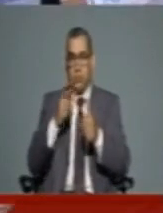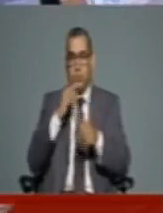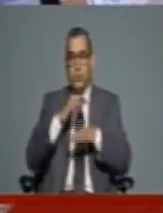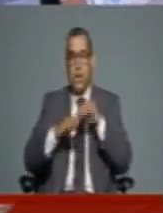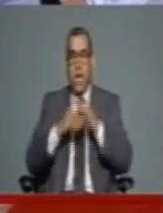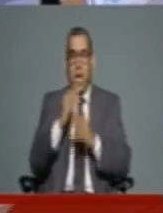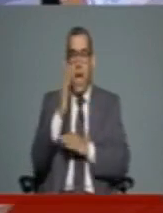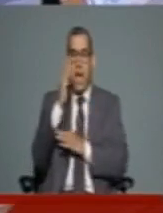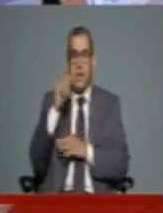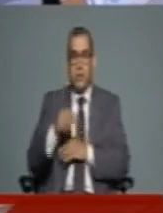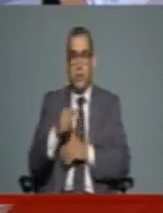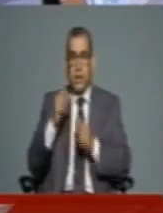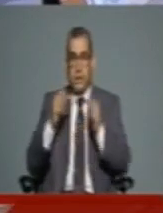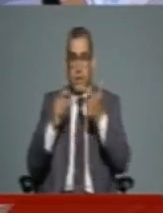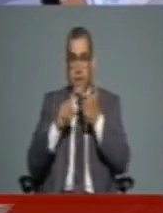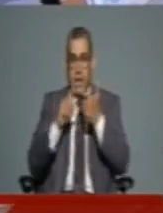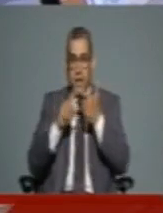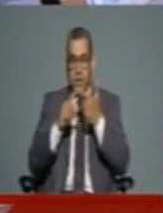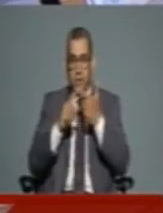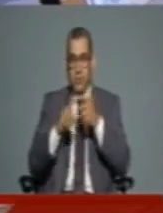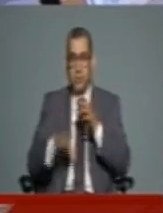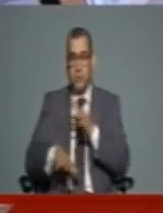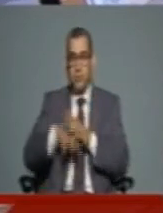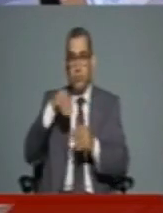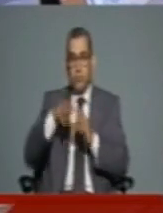الثاني زي ما بنعمل في